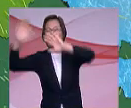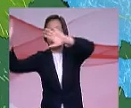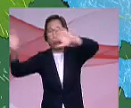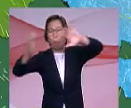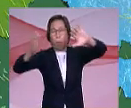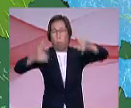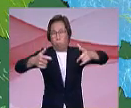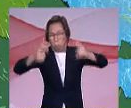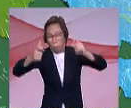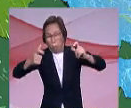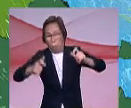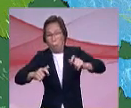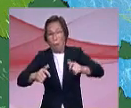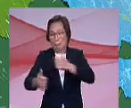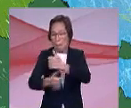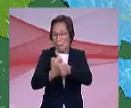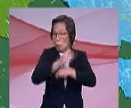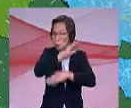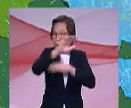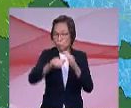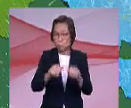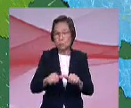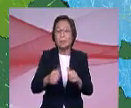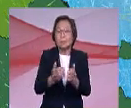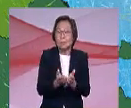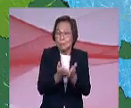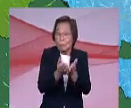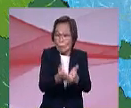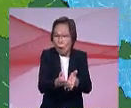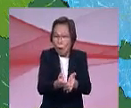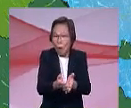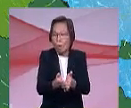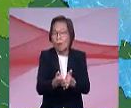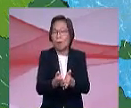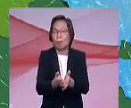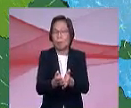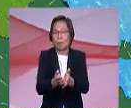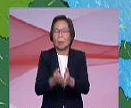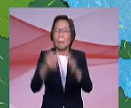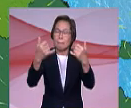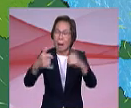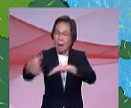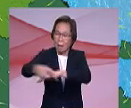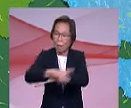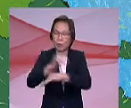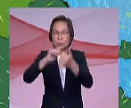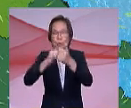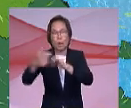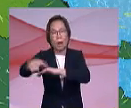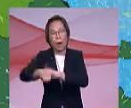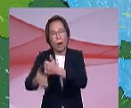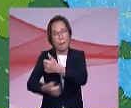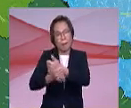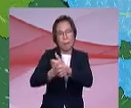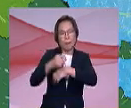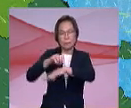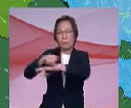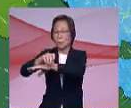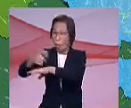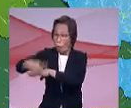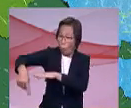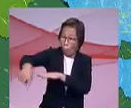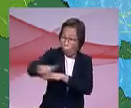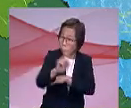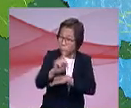berbahaya kepada semua aktiviti perkapalan termasuklah perairan, bot-bot kecil, rekreasi laut dan juga sukan laut. Kami menasihatkan orang awam